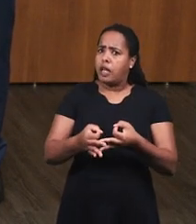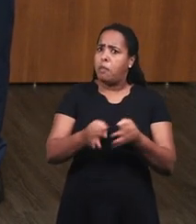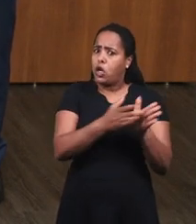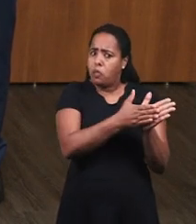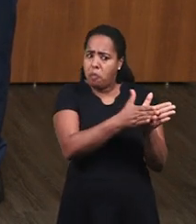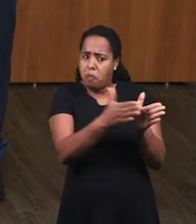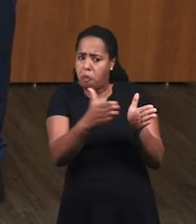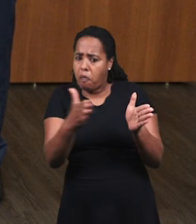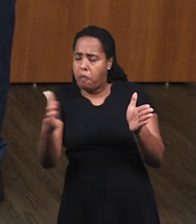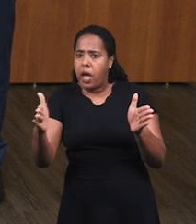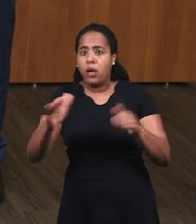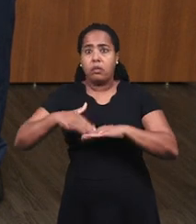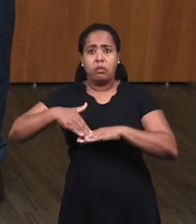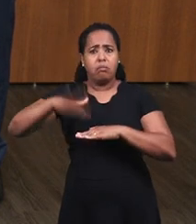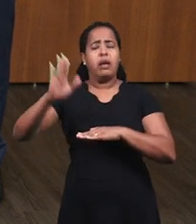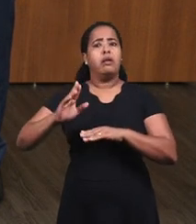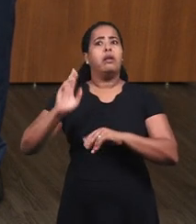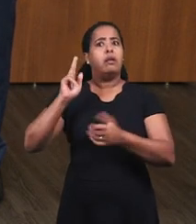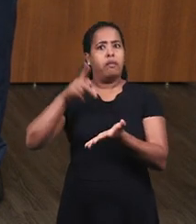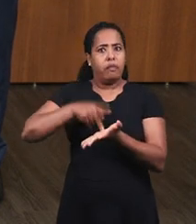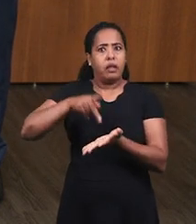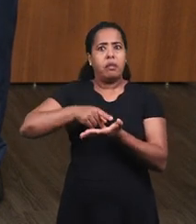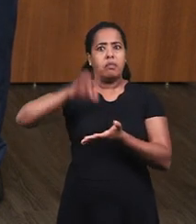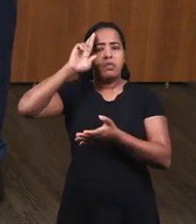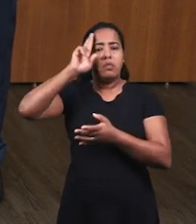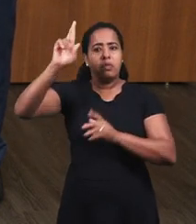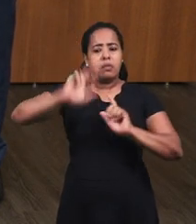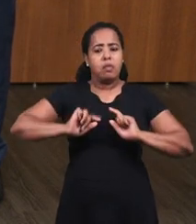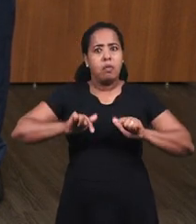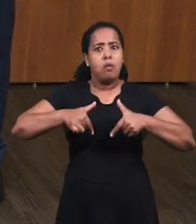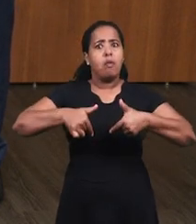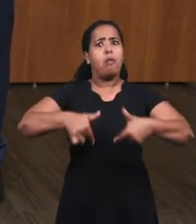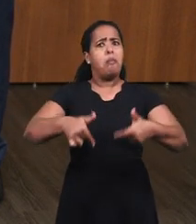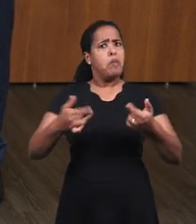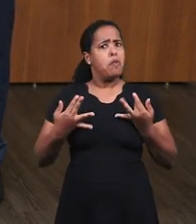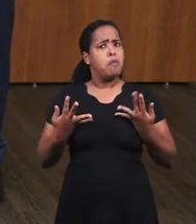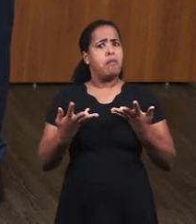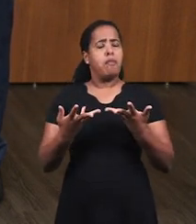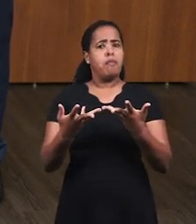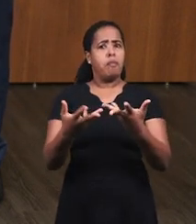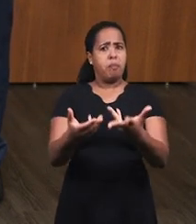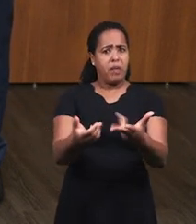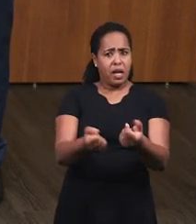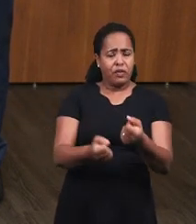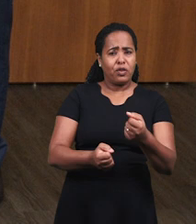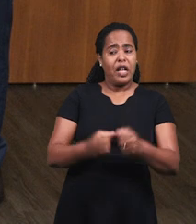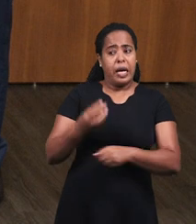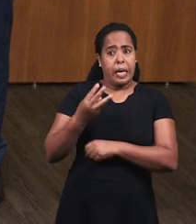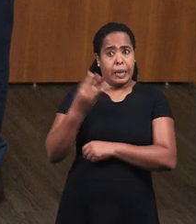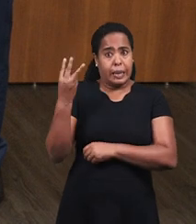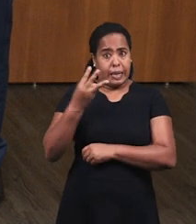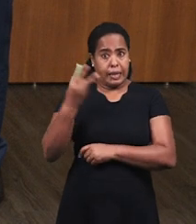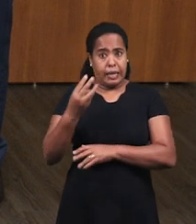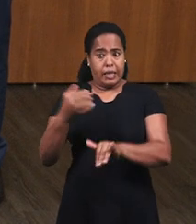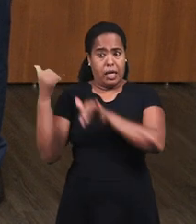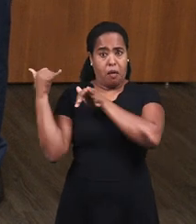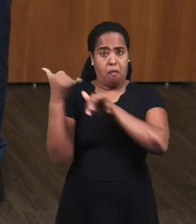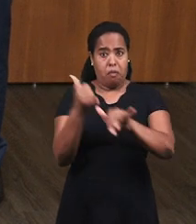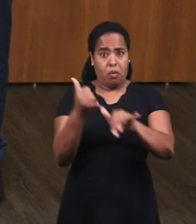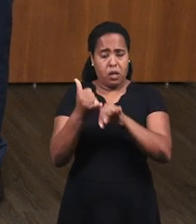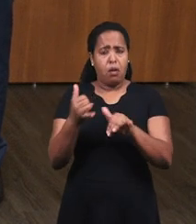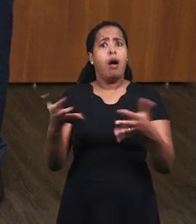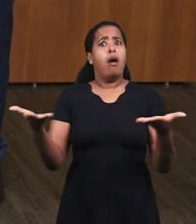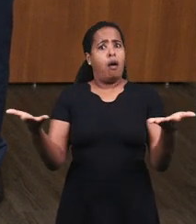voir pendant très longtemps, parce que véritablement, le Seigneur a opéré beaucoup. C'est bien dans la troisième